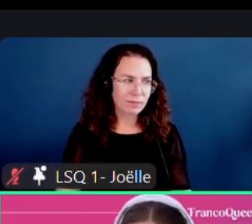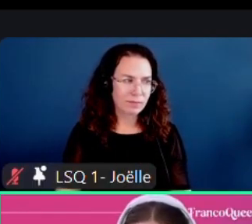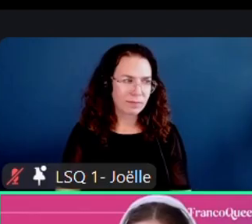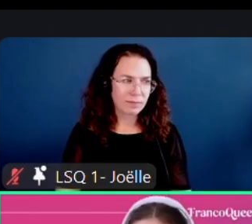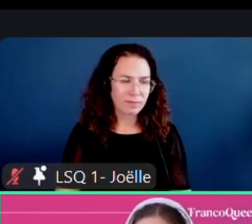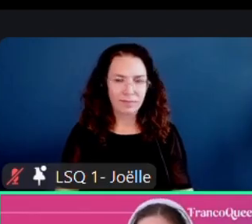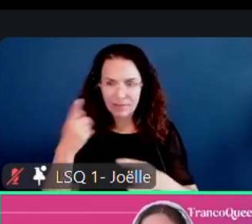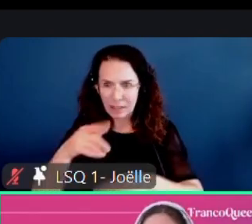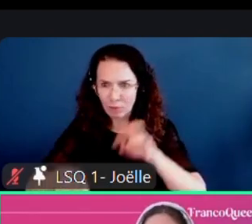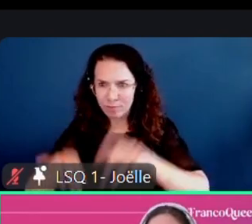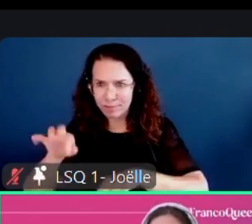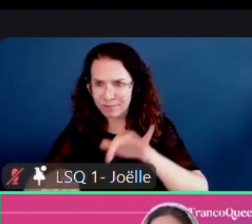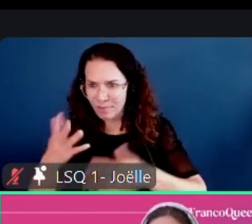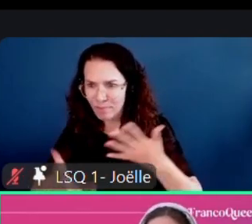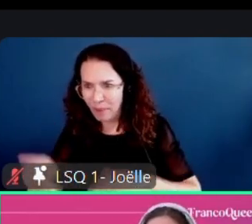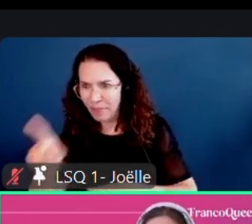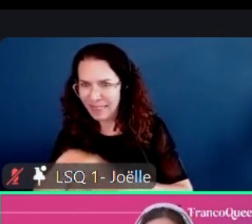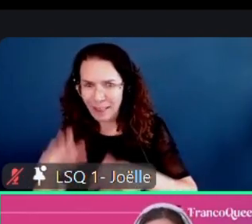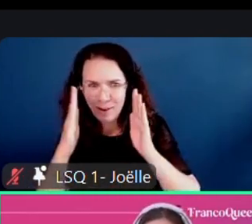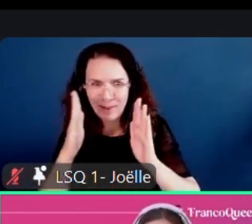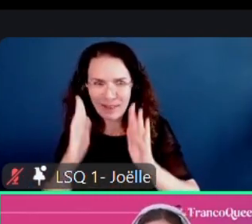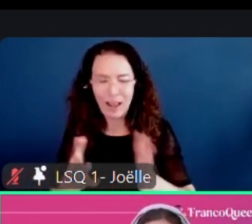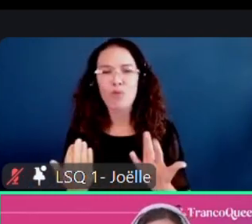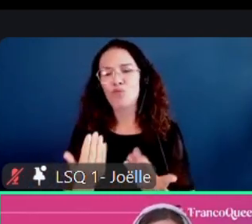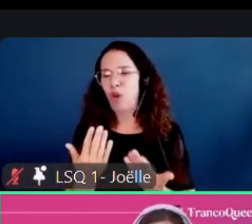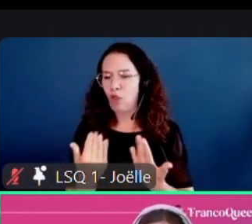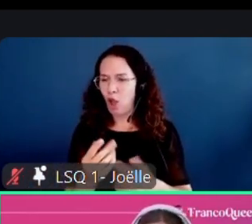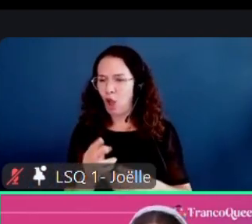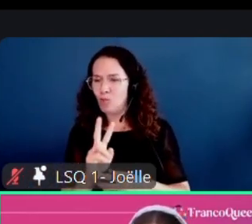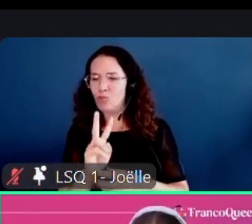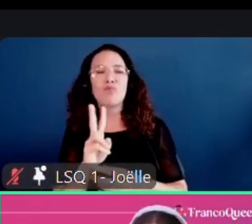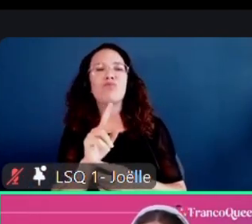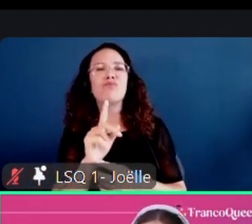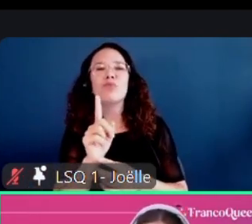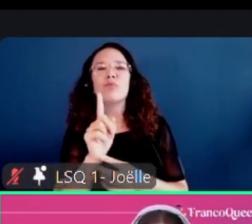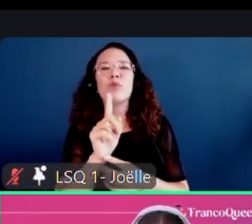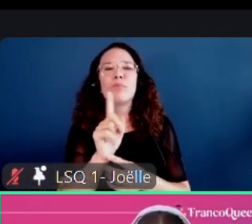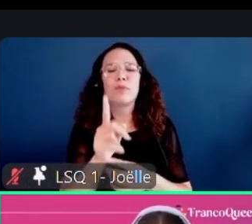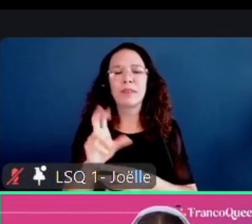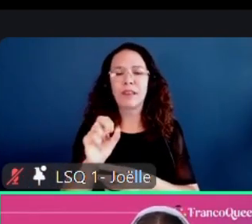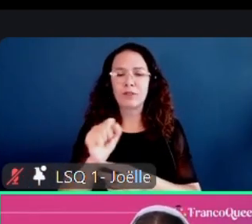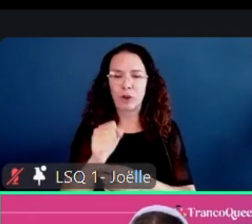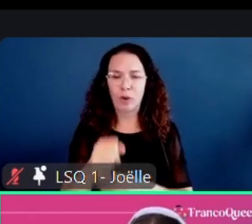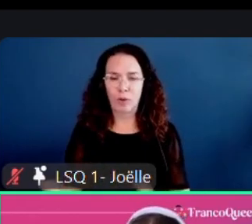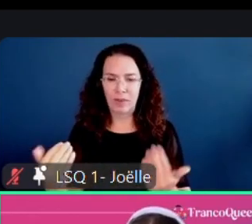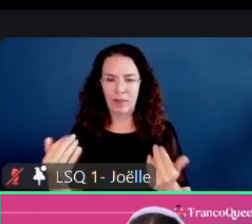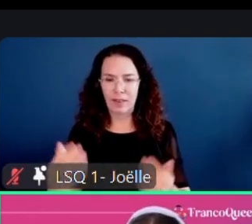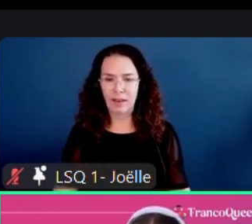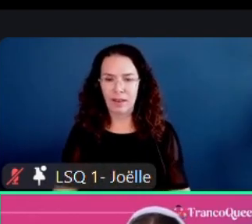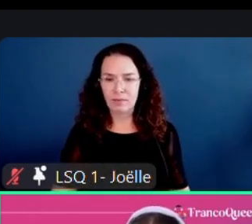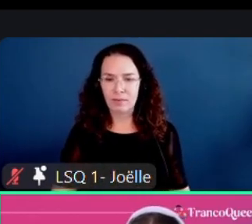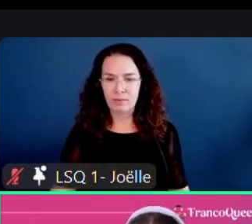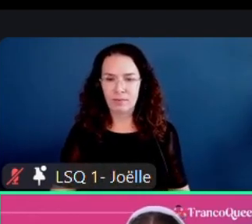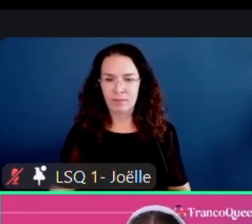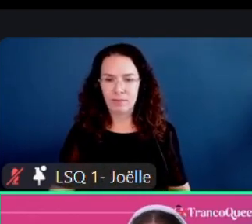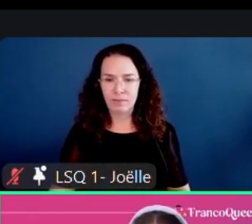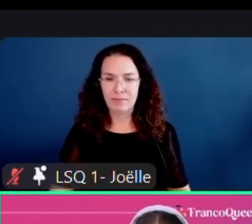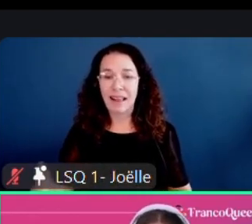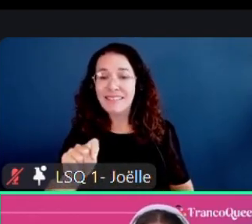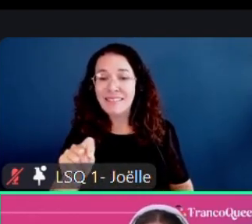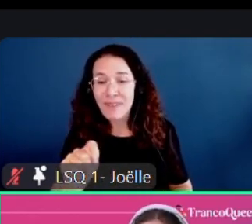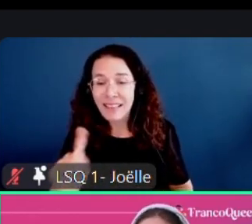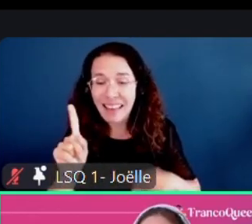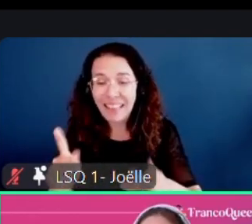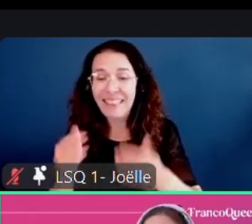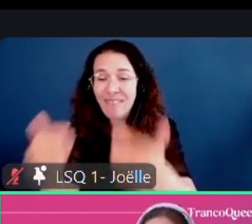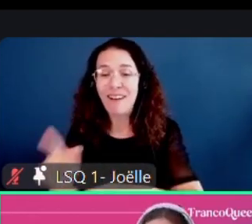déjà lancé dans la rédaction de votre réponse. Donc, on se donne peut-être quelques secondes, 30 secondes pour rédiger nos réponses. Tiffany, je vois que